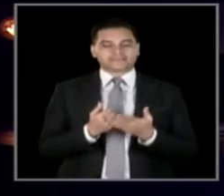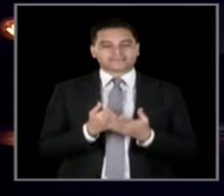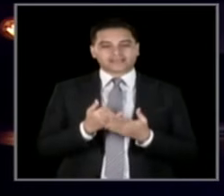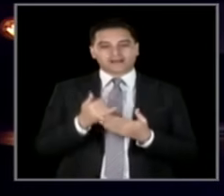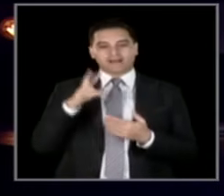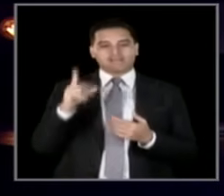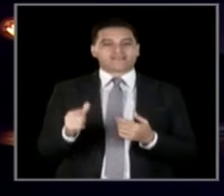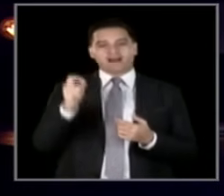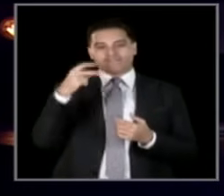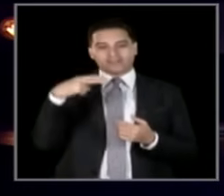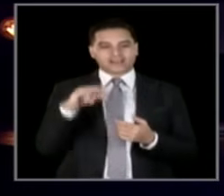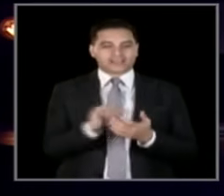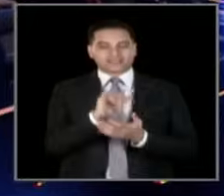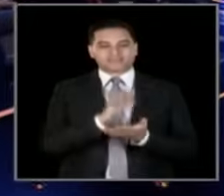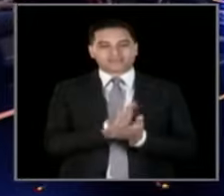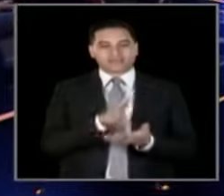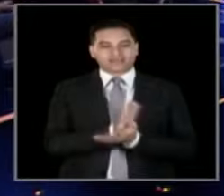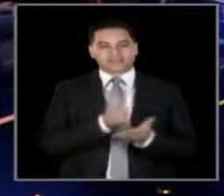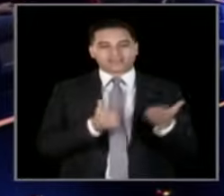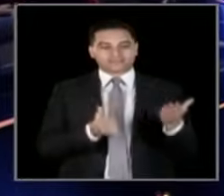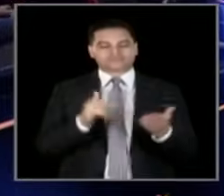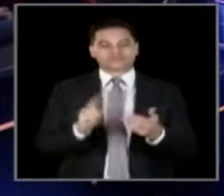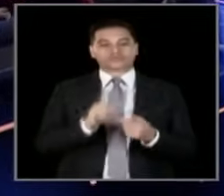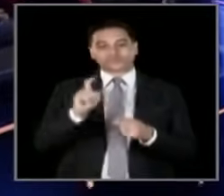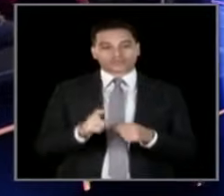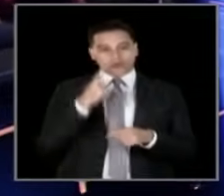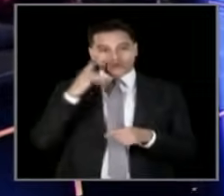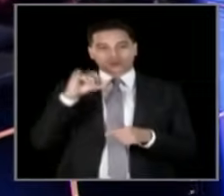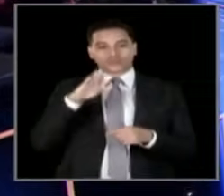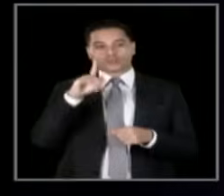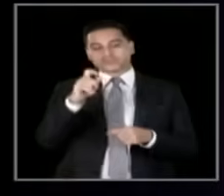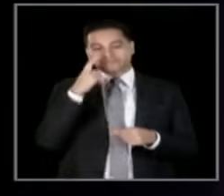يوسف الفوال، تفضل يا يوسف.